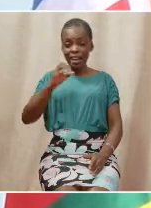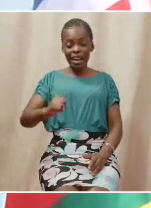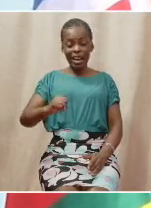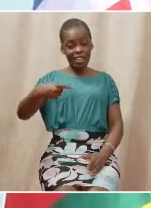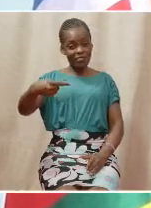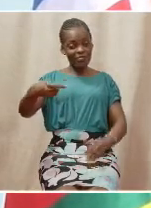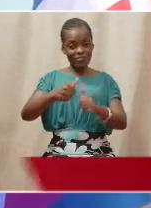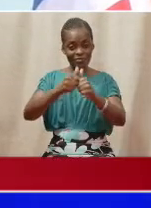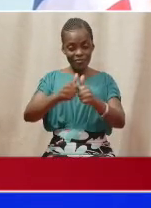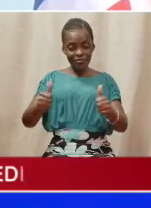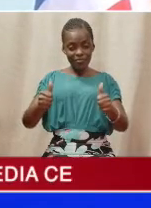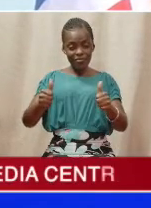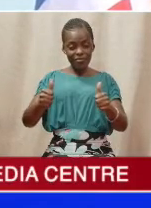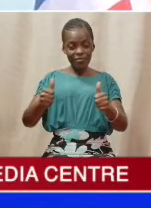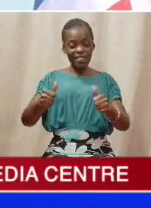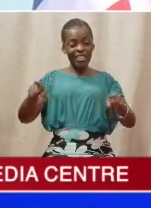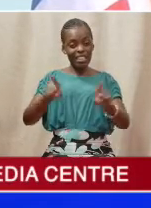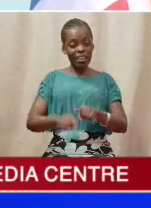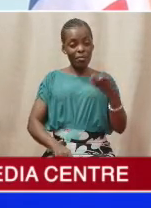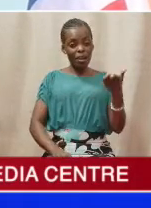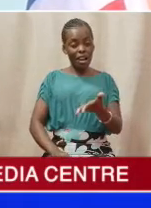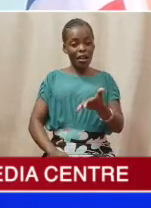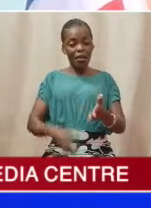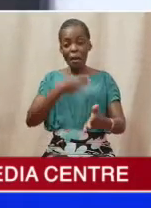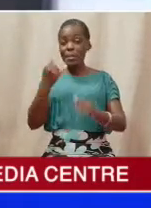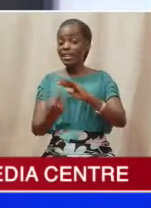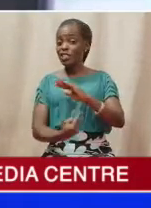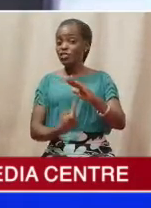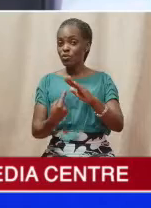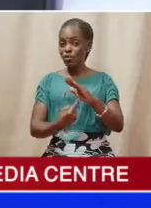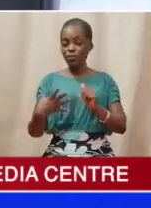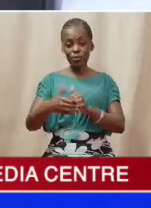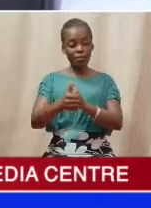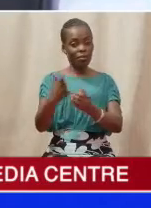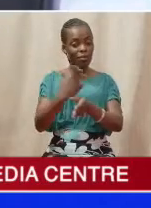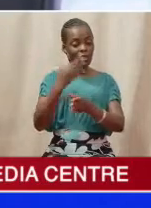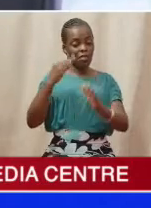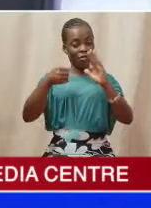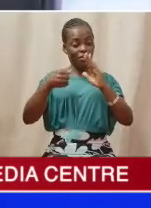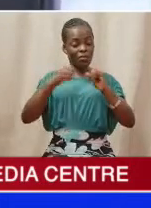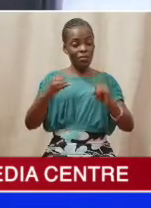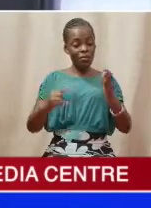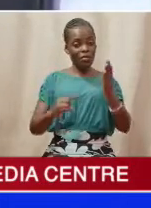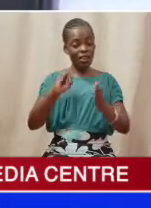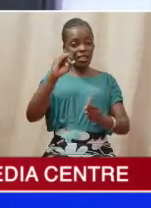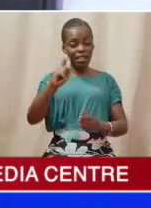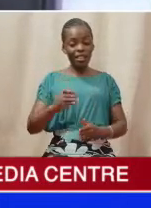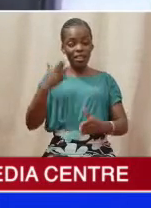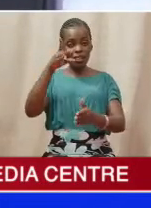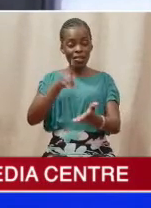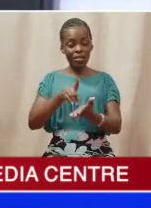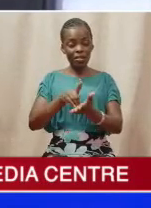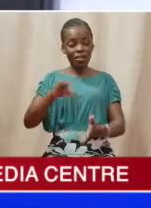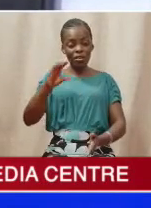egenda mu maaso ate ne wabeerawo n'embeera ennungi. Okusinziira ku minisita w'ensonga z'amawulire n'okulungamya eggwanga Dr.